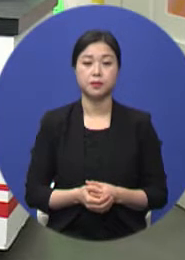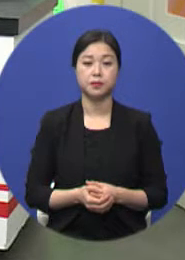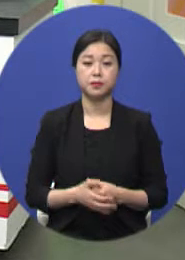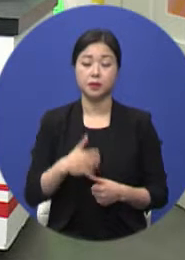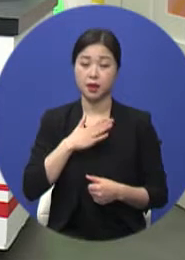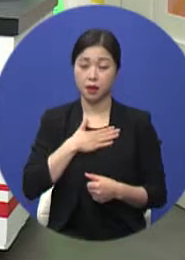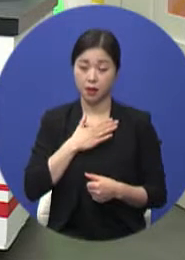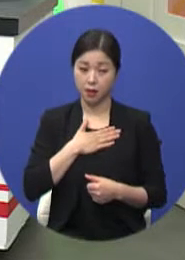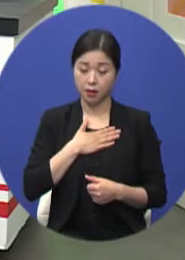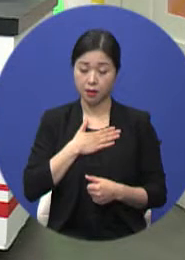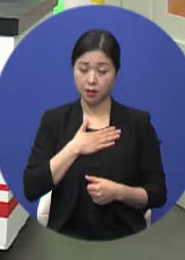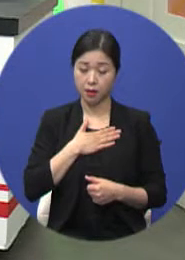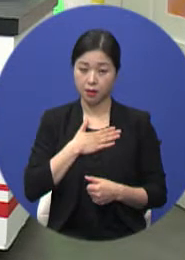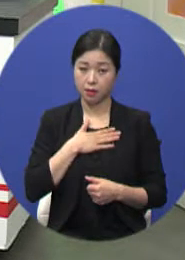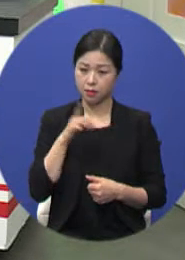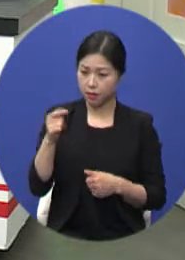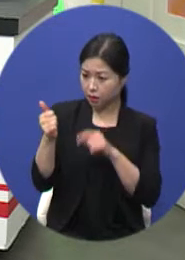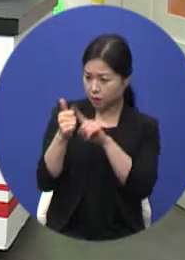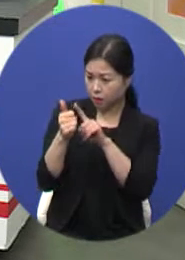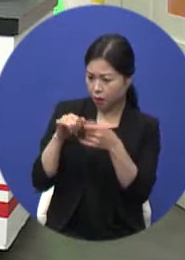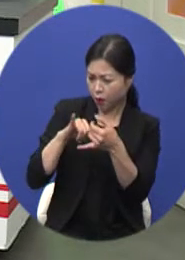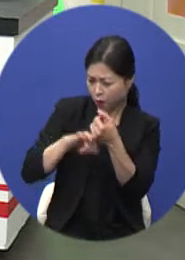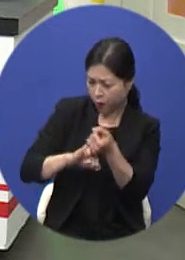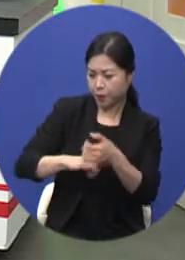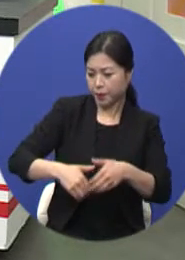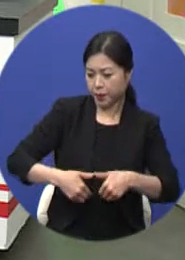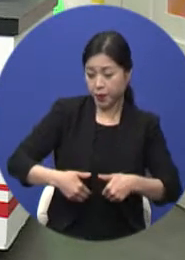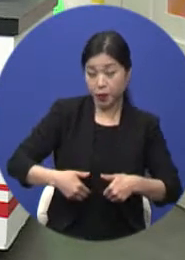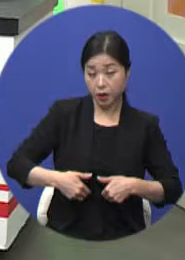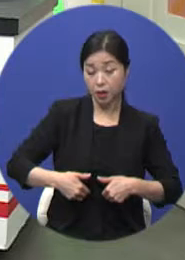자기가 꼭 필요한 사람,